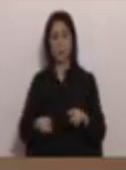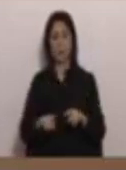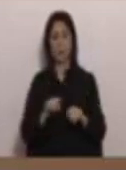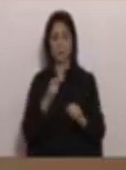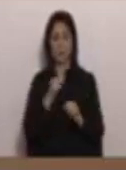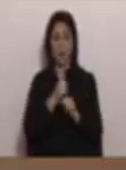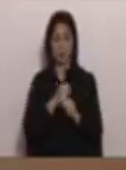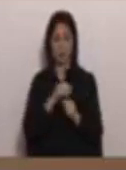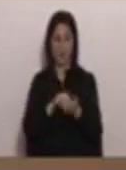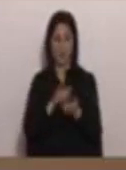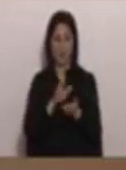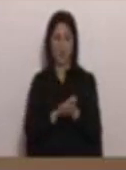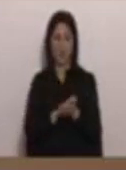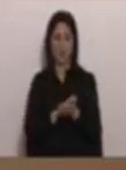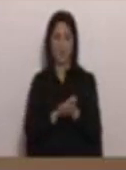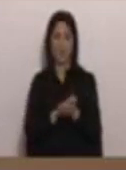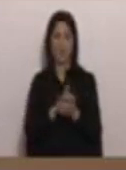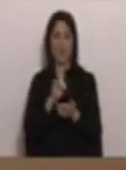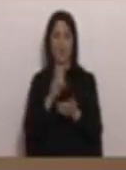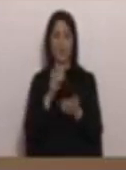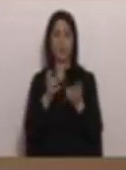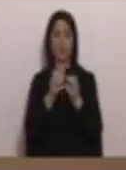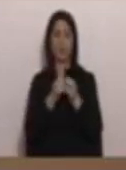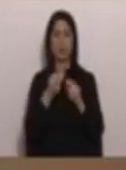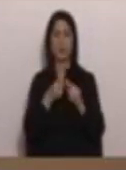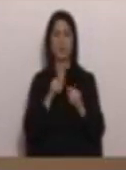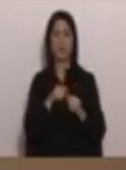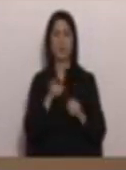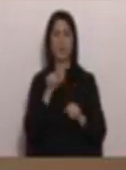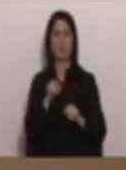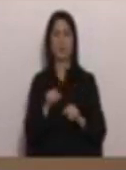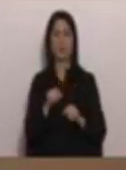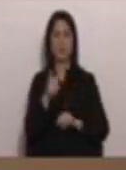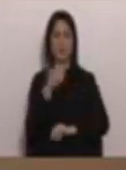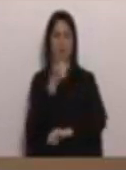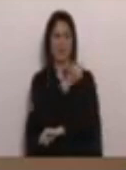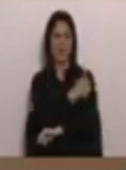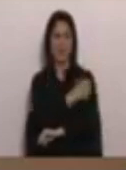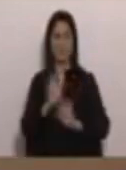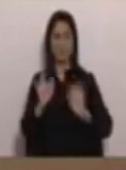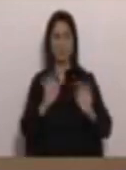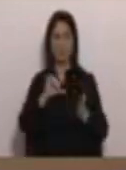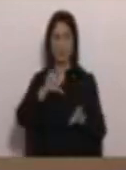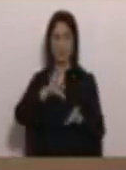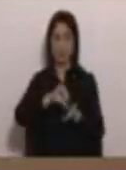მოახდინონ რეგისტრაცია, რათა მიიღონ ის ვაქცინაციის პროცესში მონაწილეობა. მადლობა.